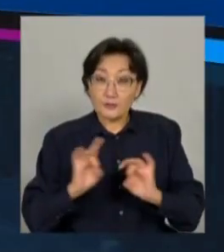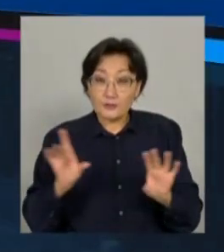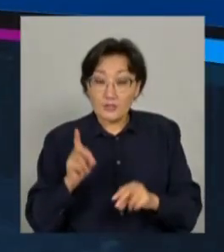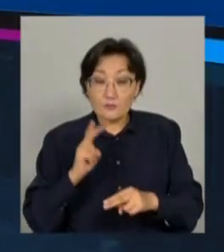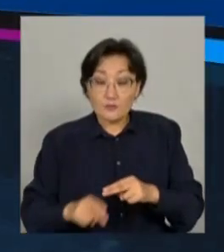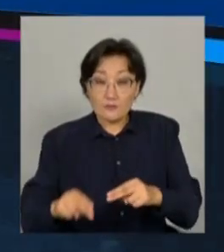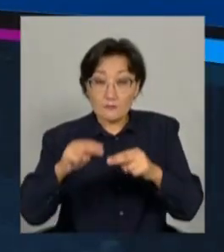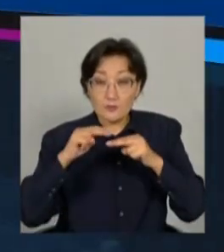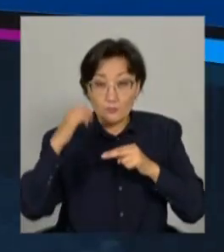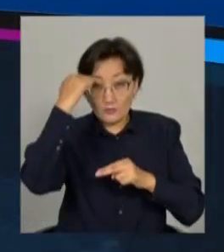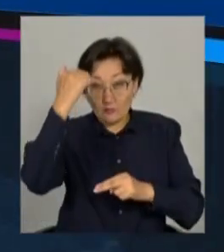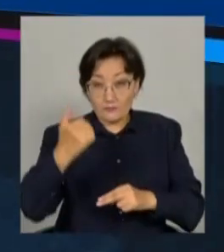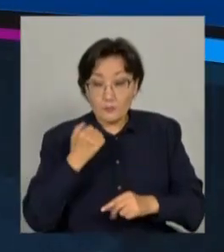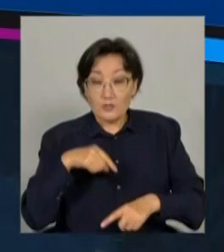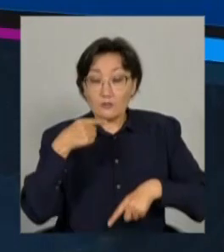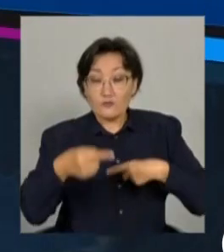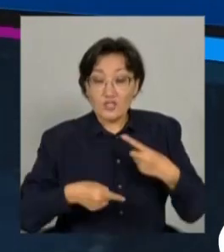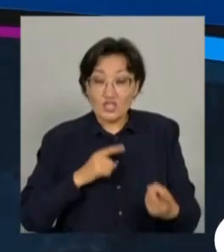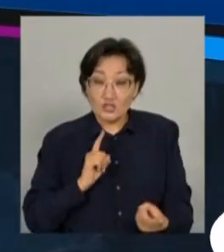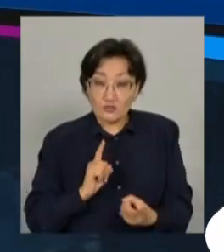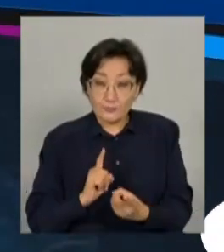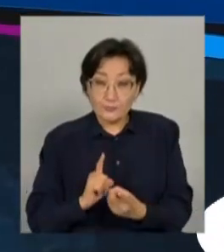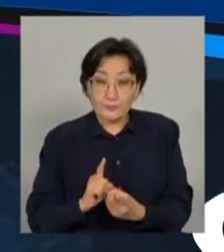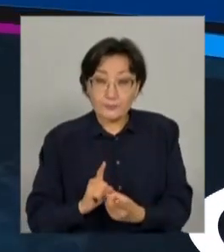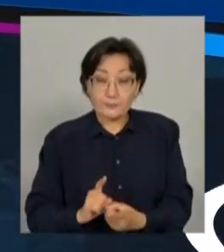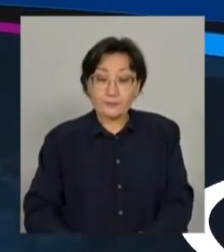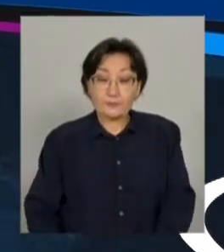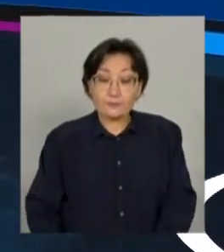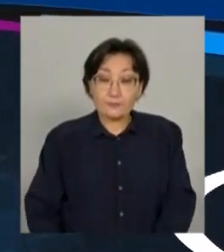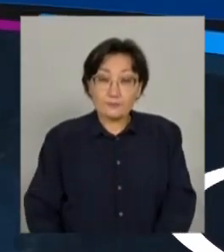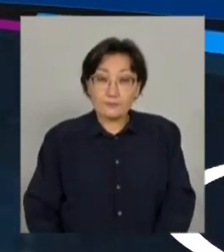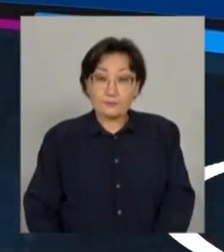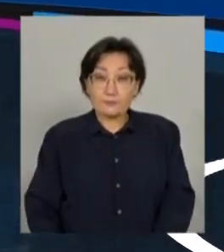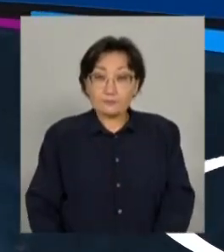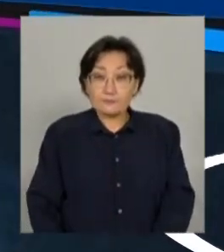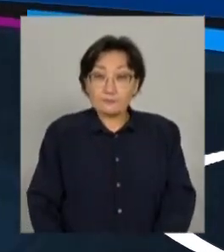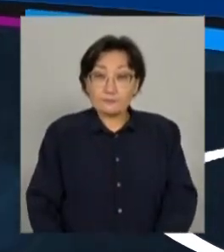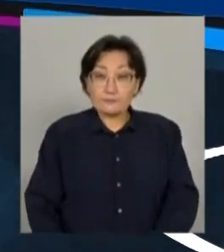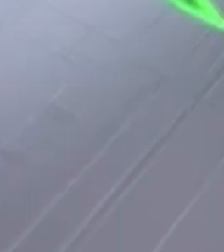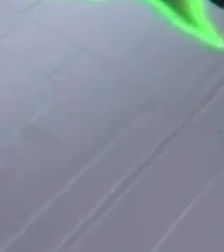Более подробно о событиях дня смотрите в итоговом выпуске новостей в 19:30. Оставайтесь с нами.